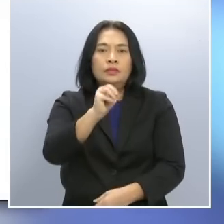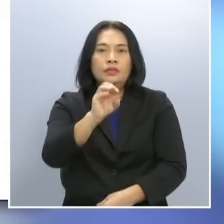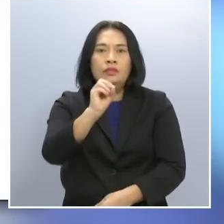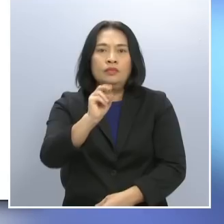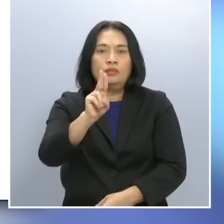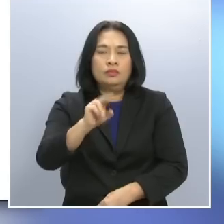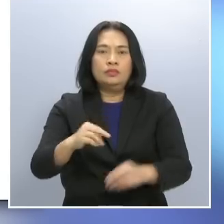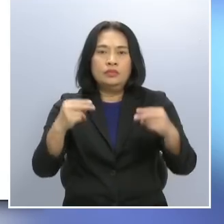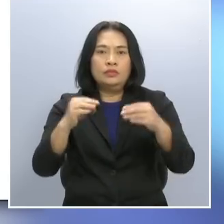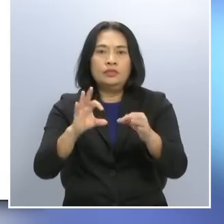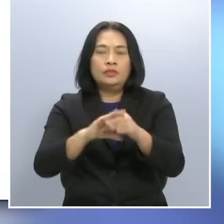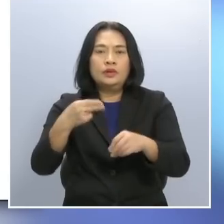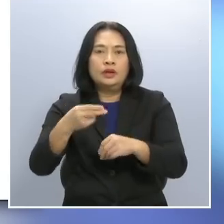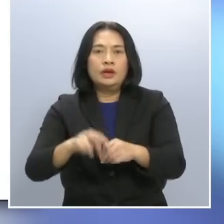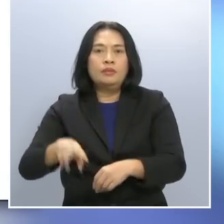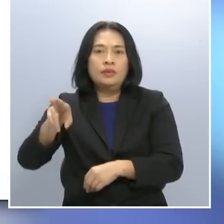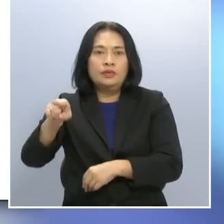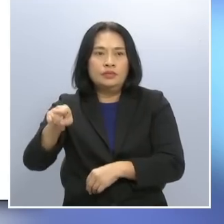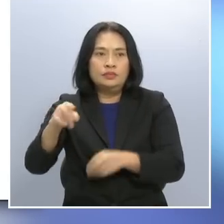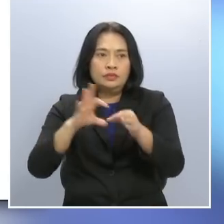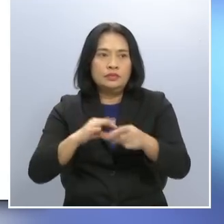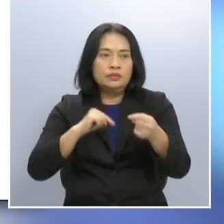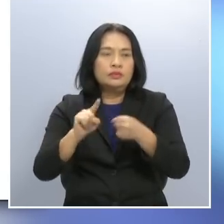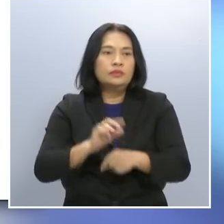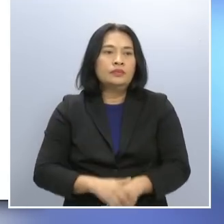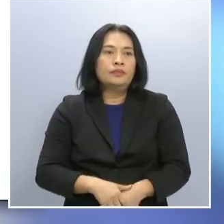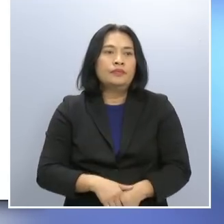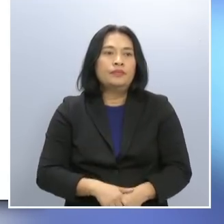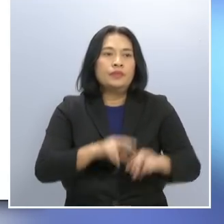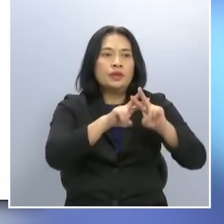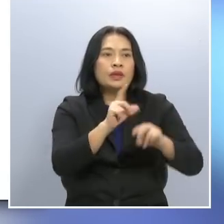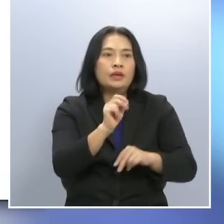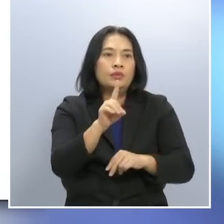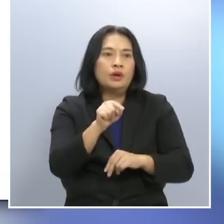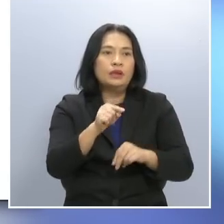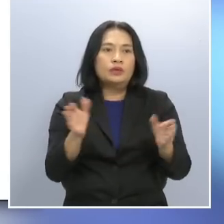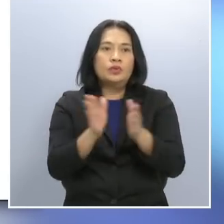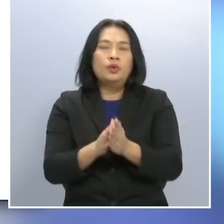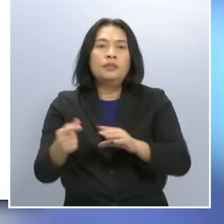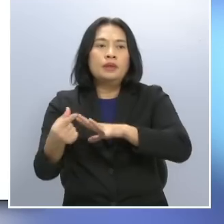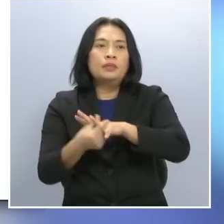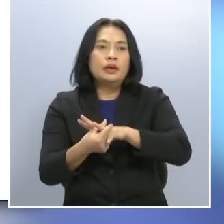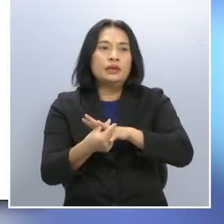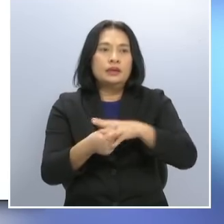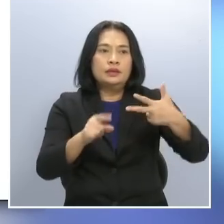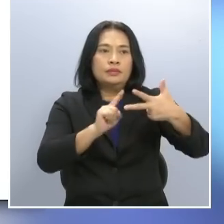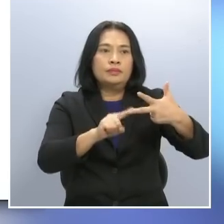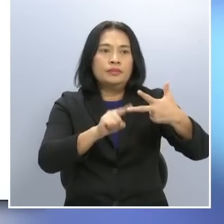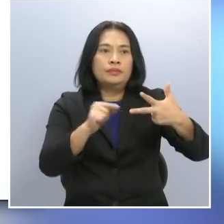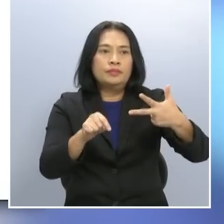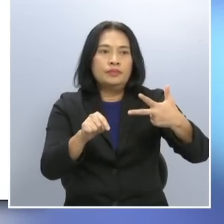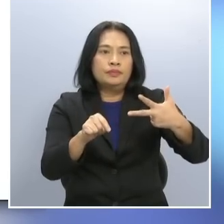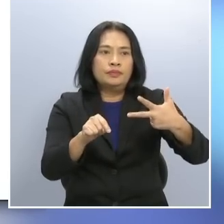เปิดตัวเป็นแฟนกัน Advance MOU เท่ากับจัดงานมั่นร่วมรัฐบาลเท่ากับแต่งงานกันเป็นทอด